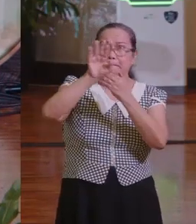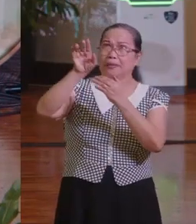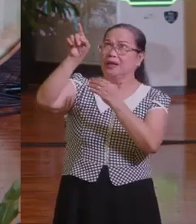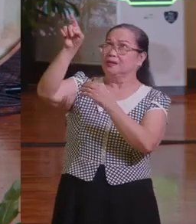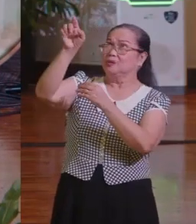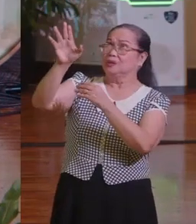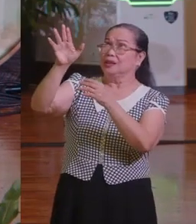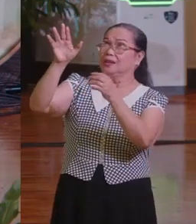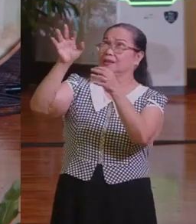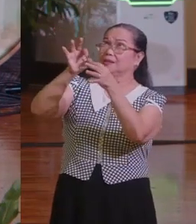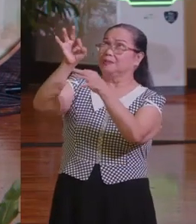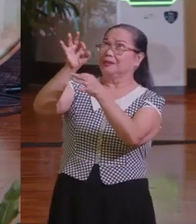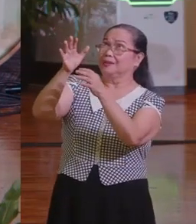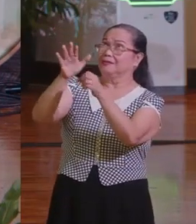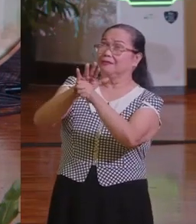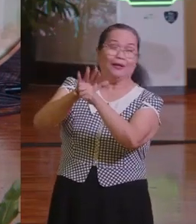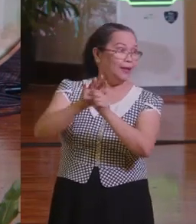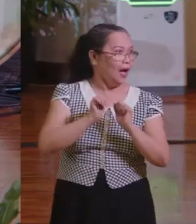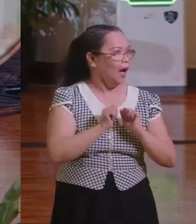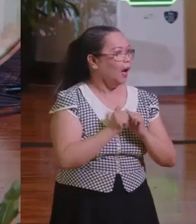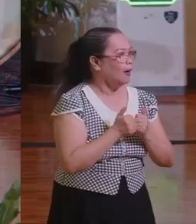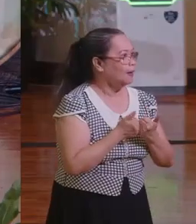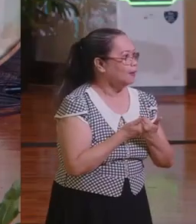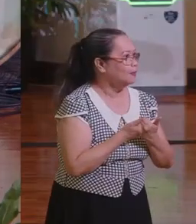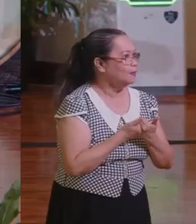pagiging spirit-filled. Paano?